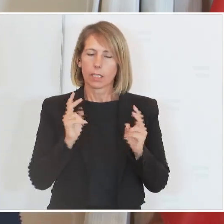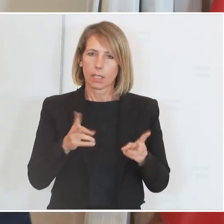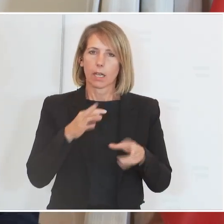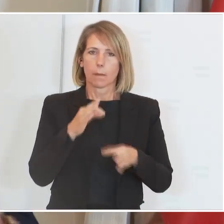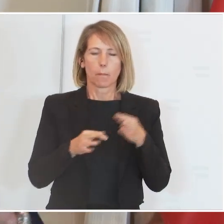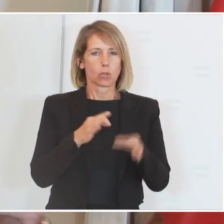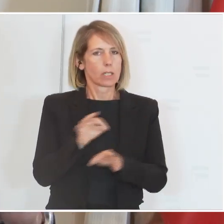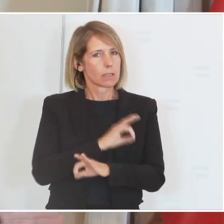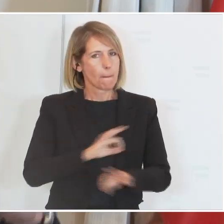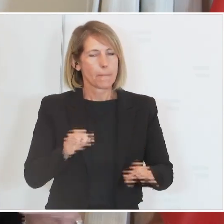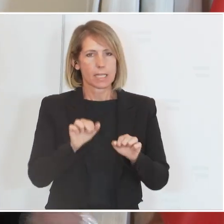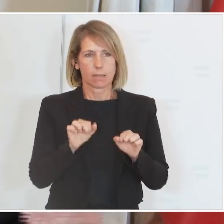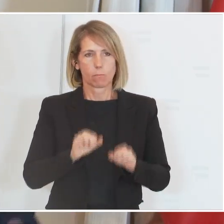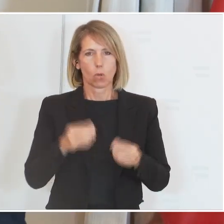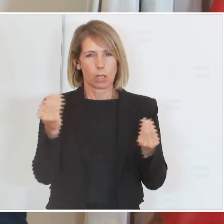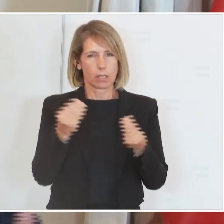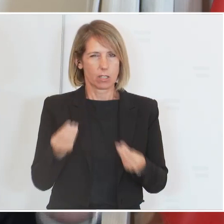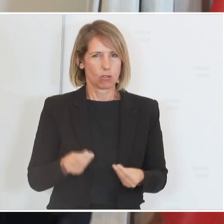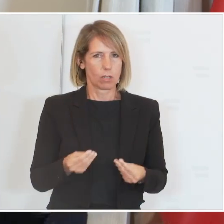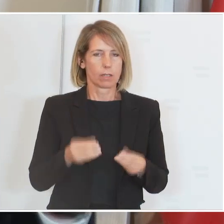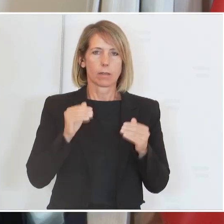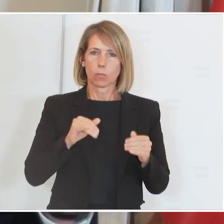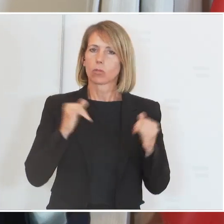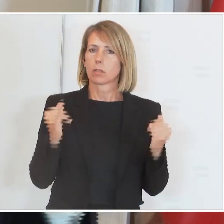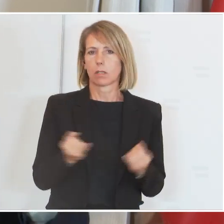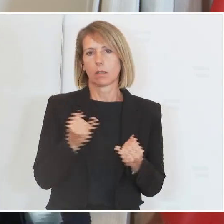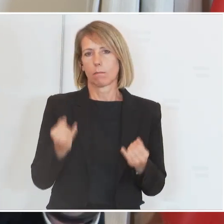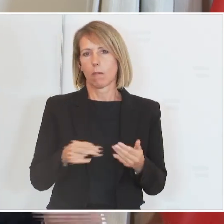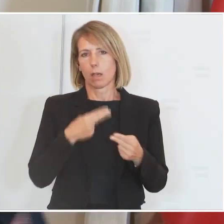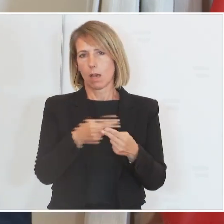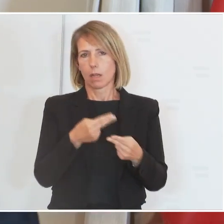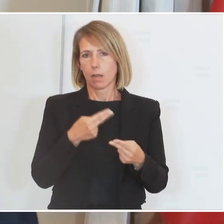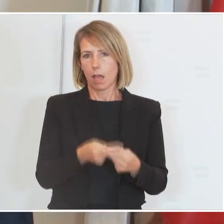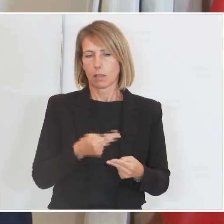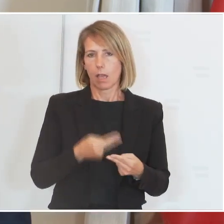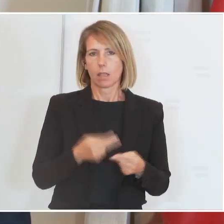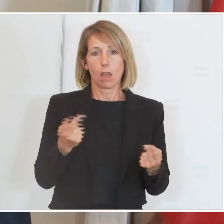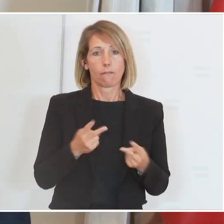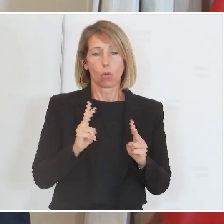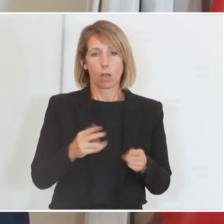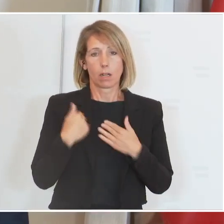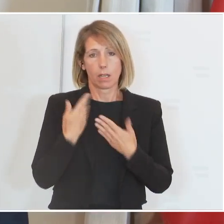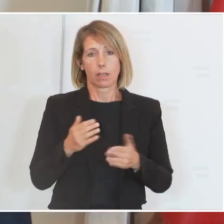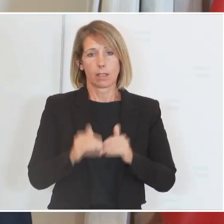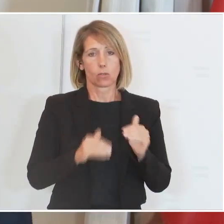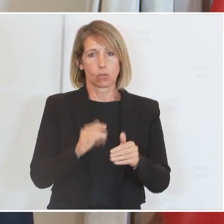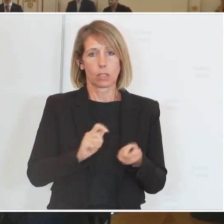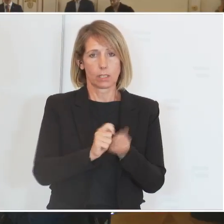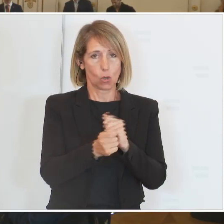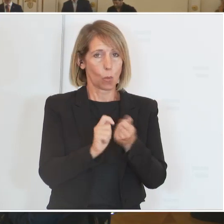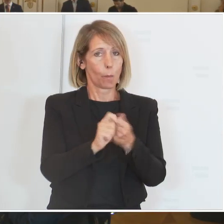zu gestalten. Das heißt, es wird natürlich immer adaptiert werden, wo man dann tatsächlich die Entlastungsschritte setzen muss.